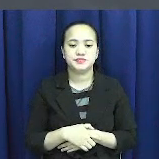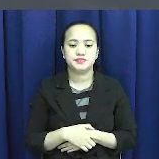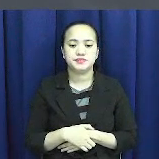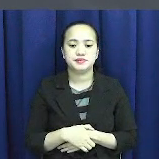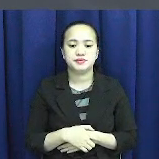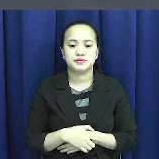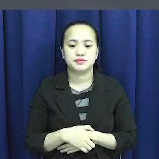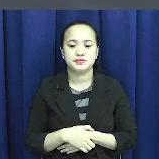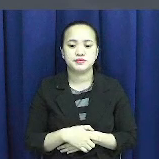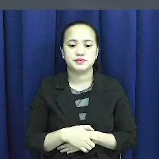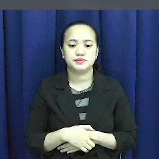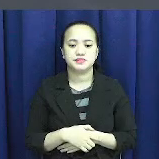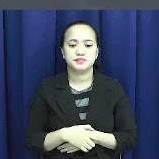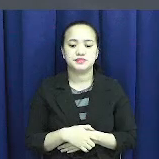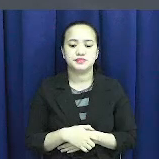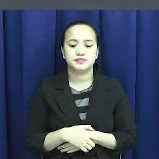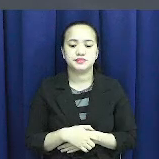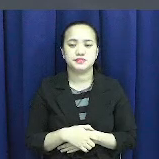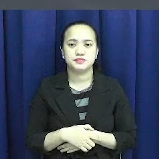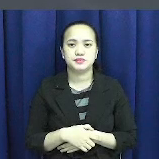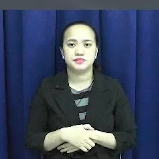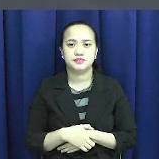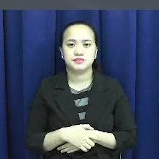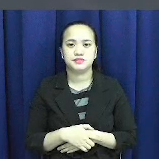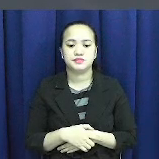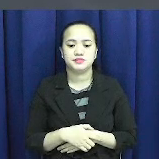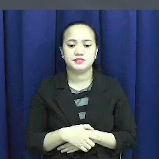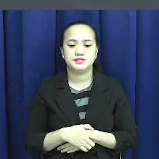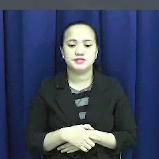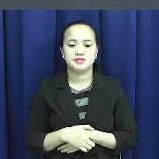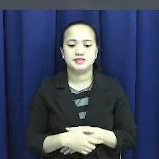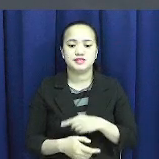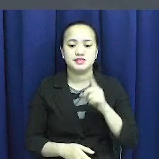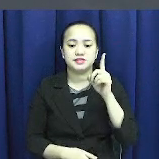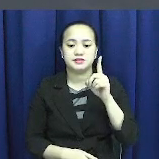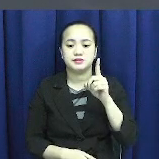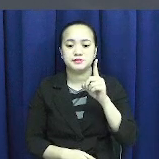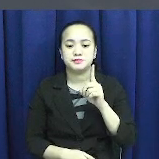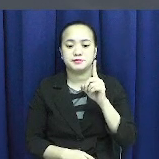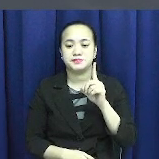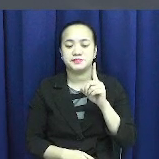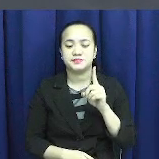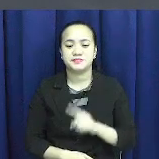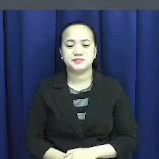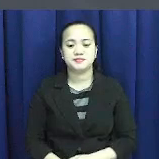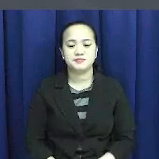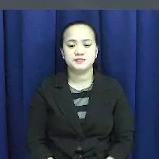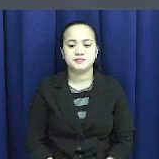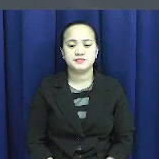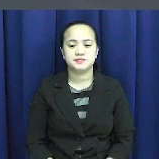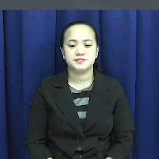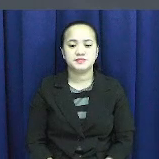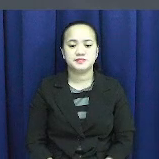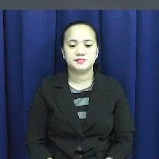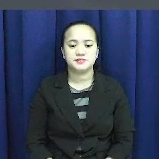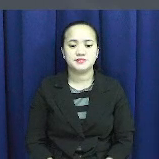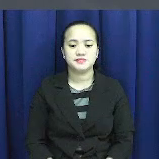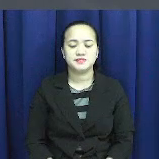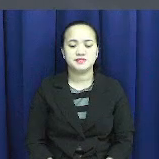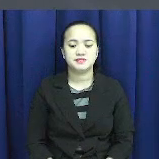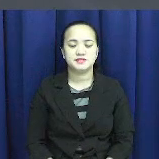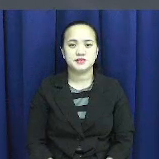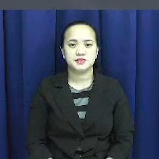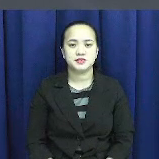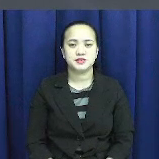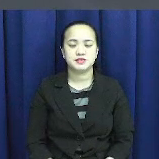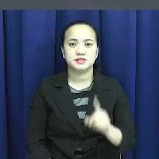generation, a royal priesthood. You see, yan po yung kalagayan natin. Again, pag binanggit po